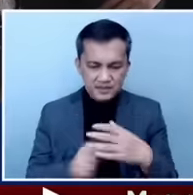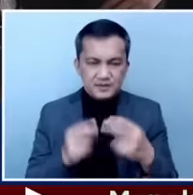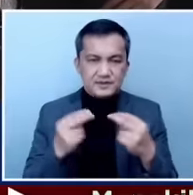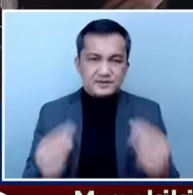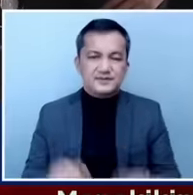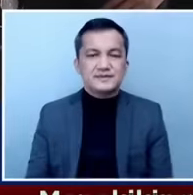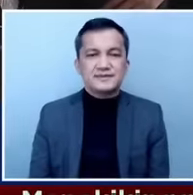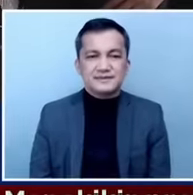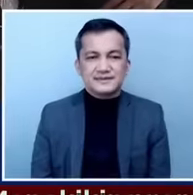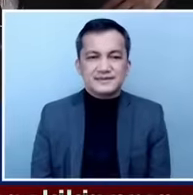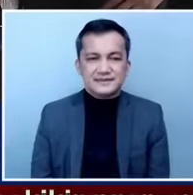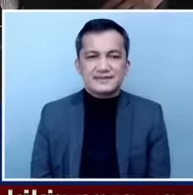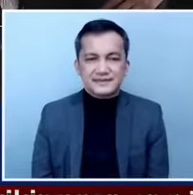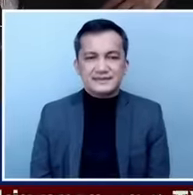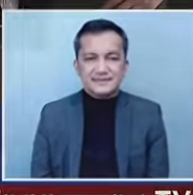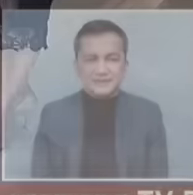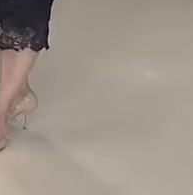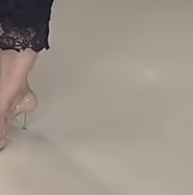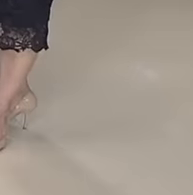News.